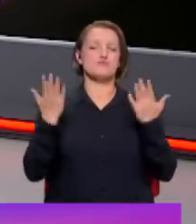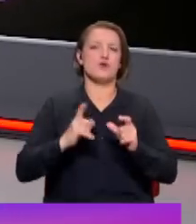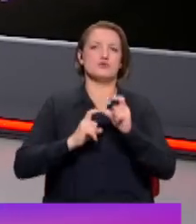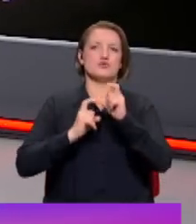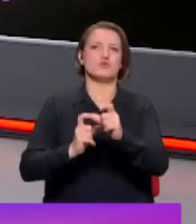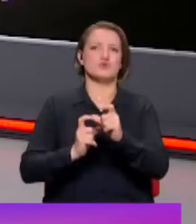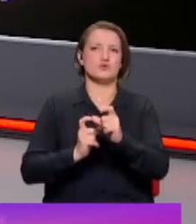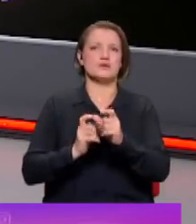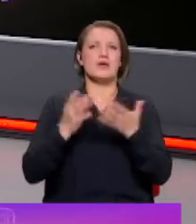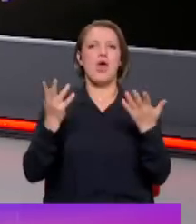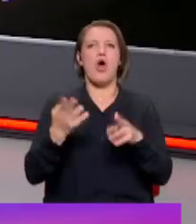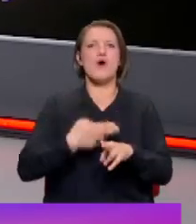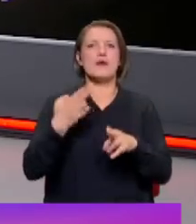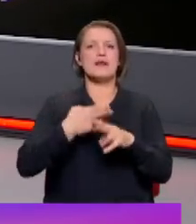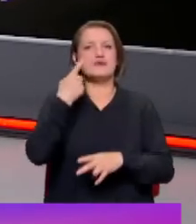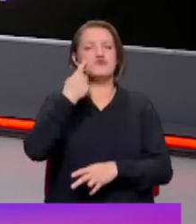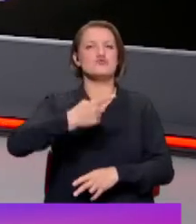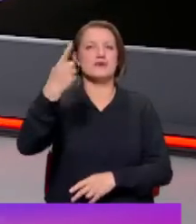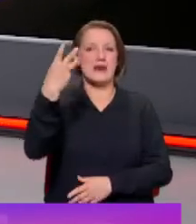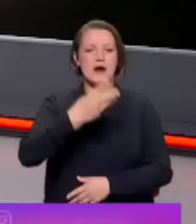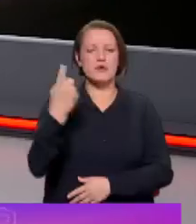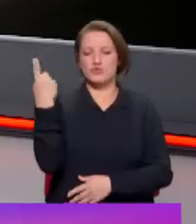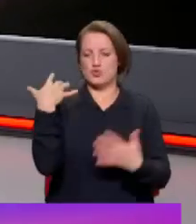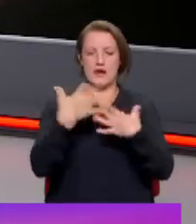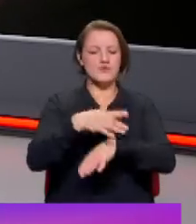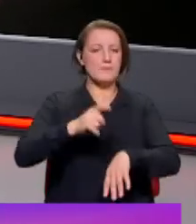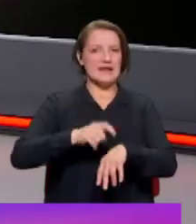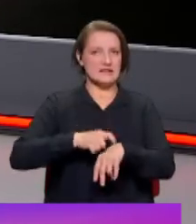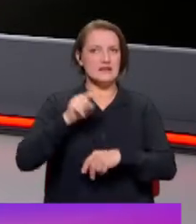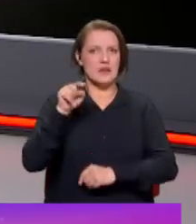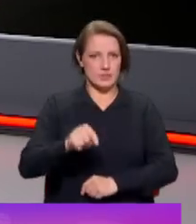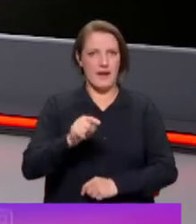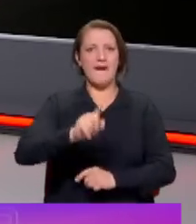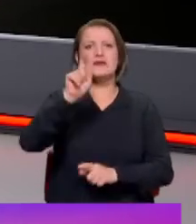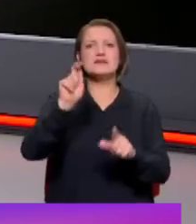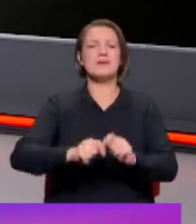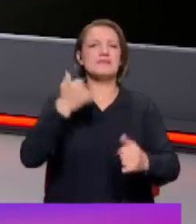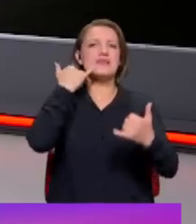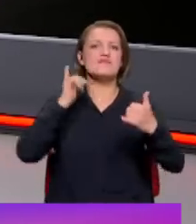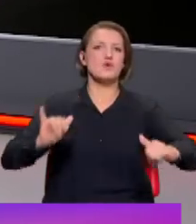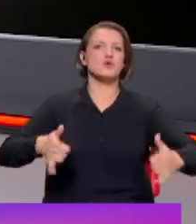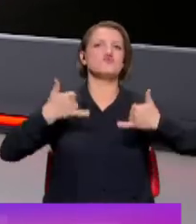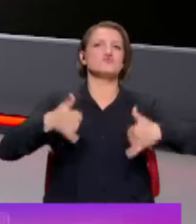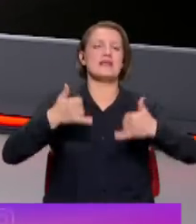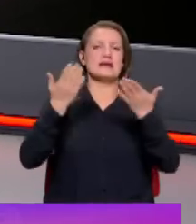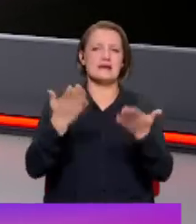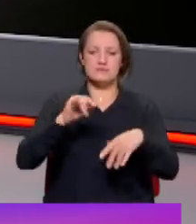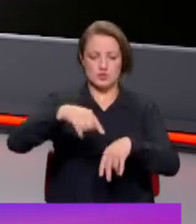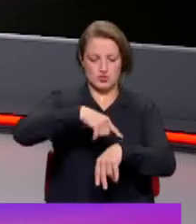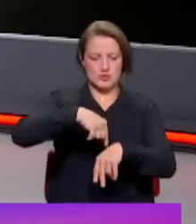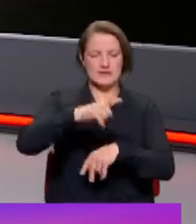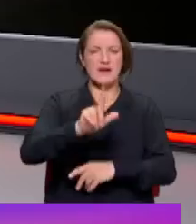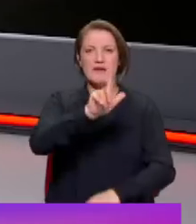soracağız ona Örneğin Cumhurbaşkanı Erdoğan'ın dün akşam saatleri itibariyle yaptığı telefon görüşmelerini bu